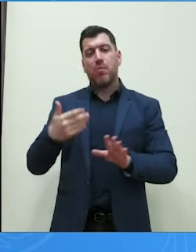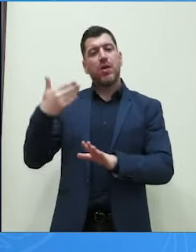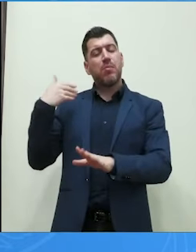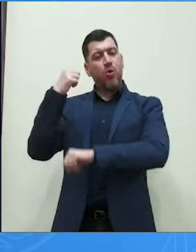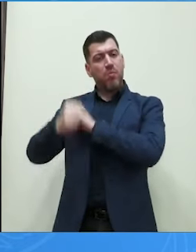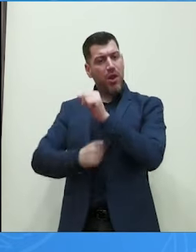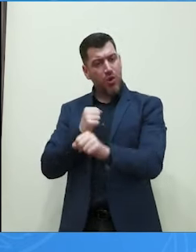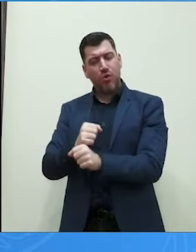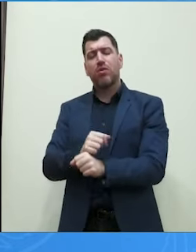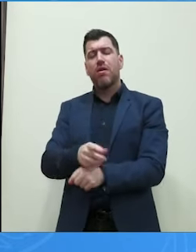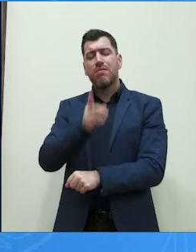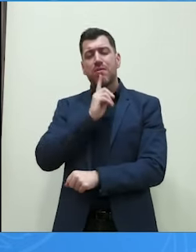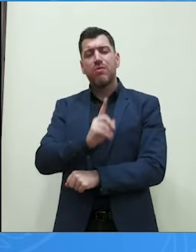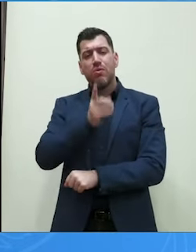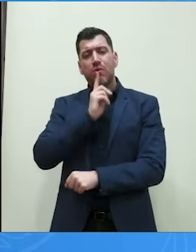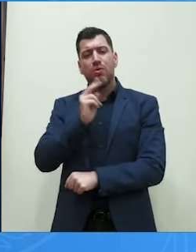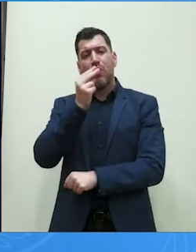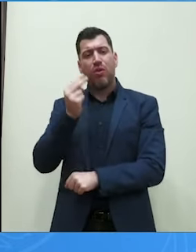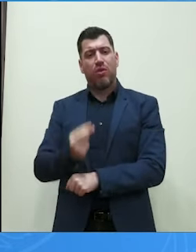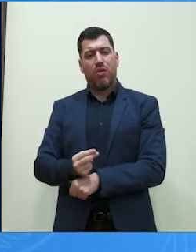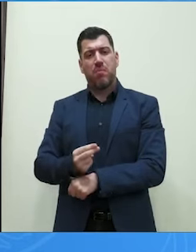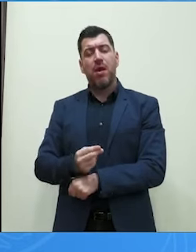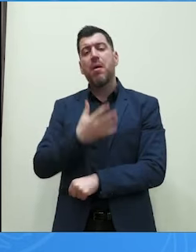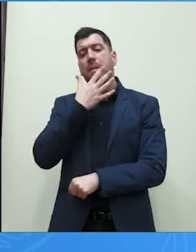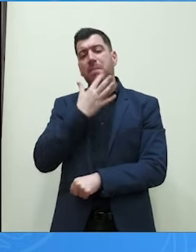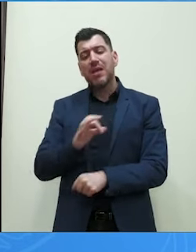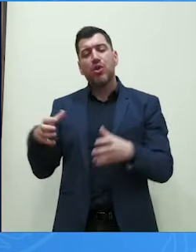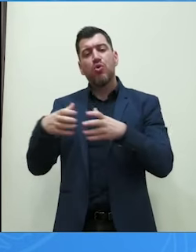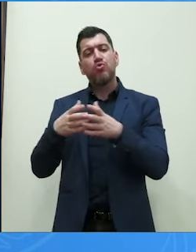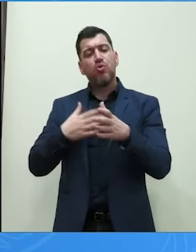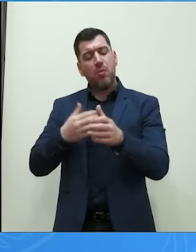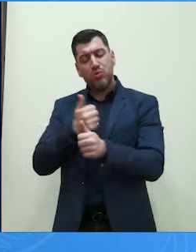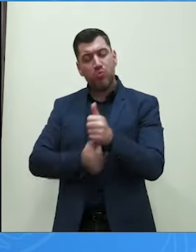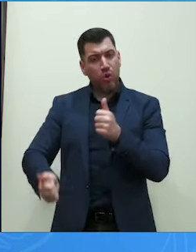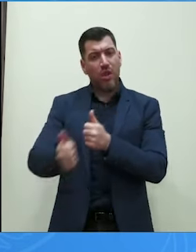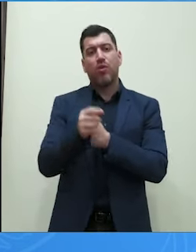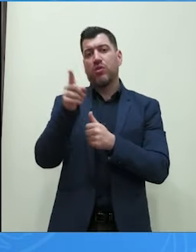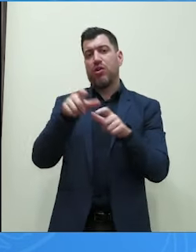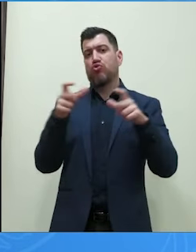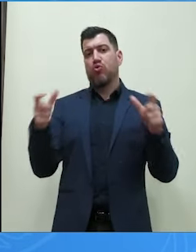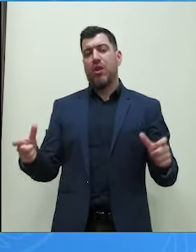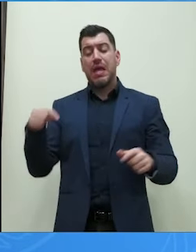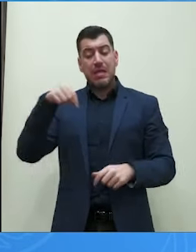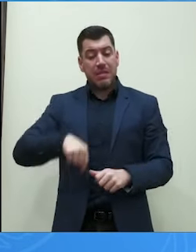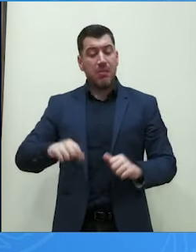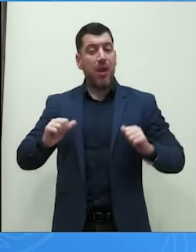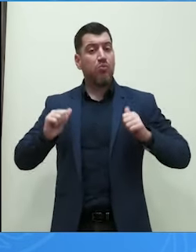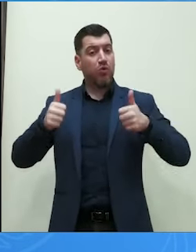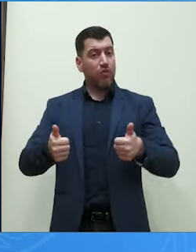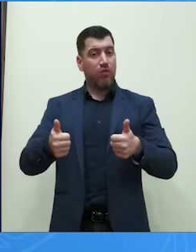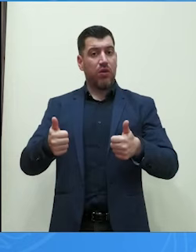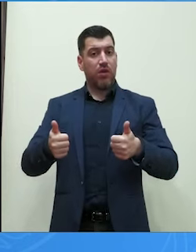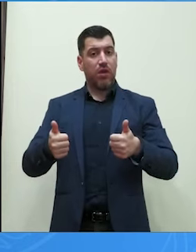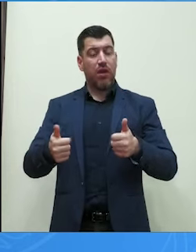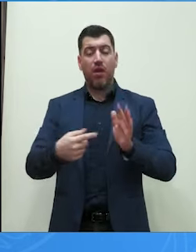χρόνια. Ήταν σταθερά στις προτεραιότητες της παράταξής μας. Παίρνουμε την πρωτοβουλία σήμερα. Δίνουμε μια